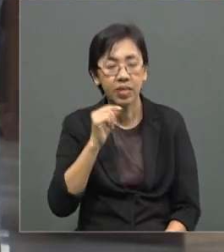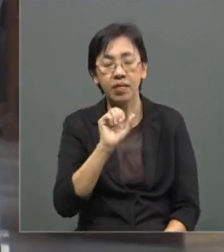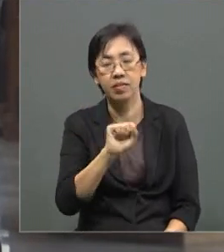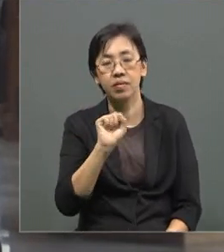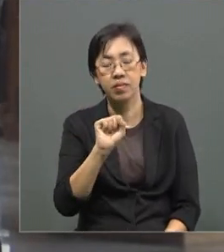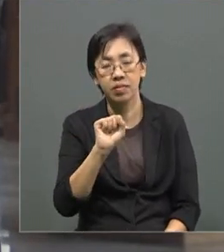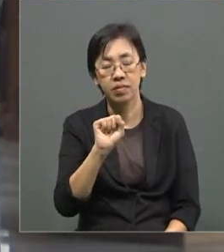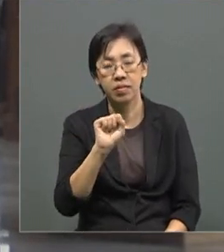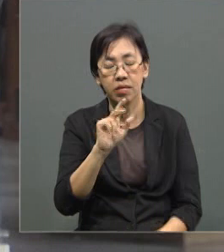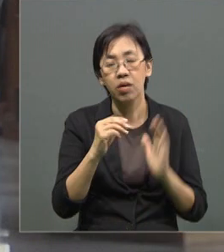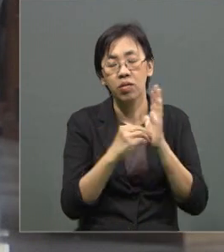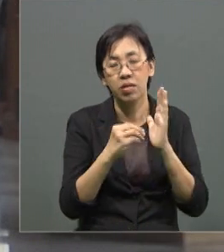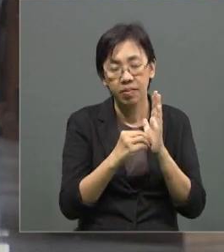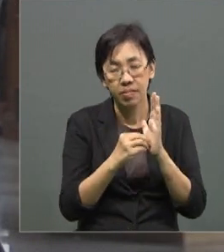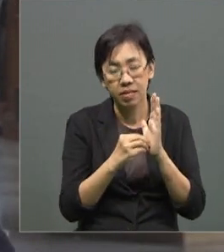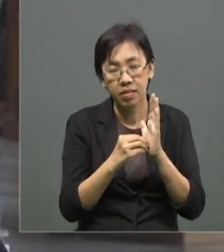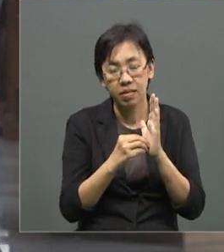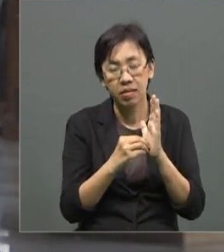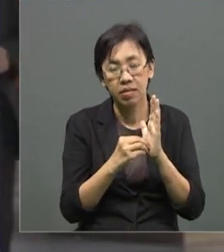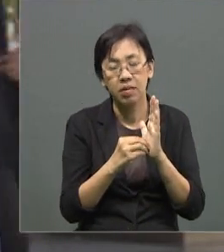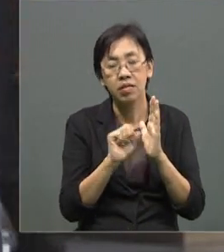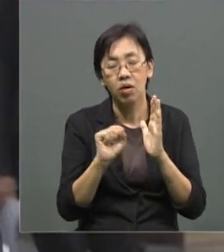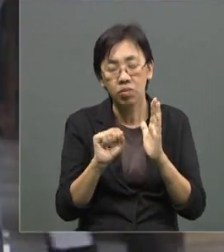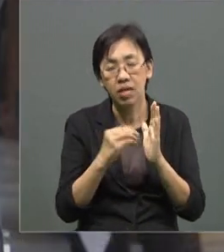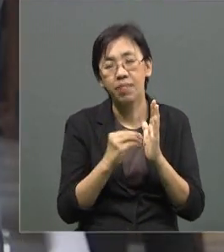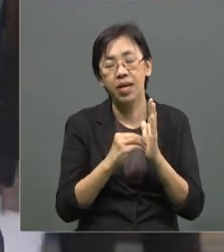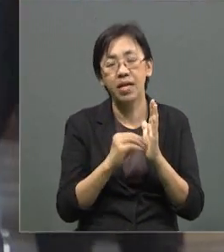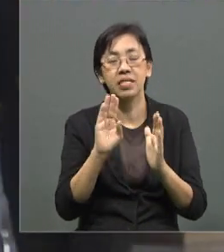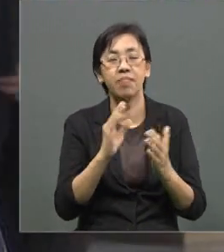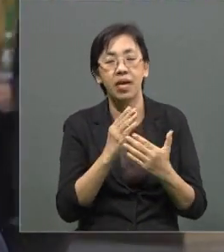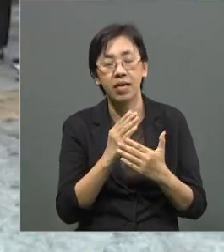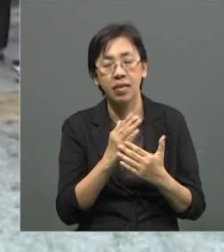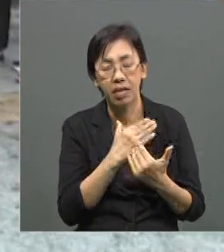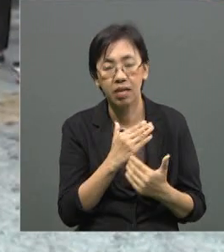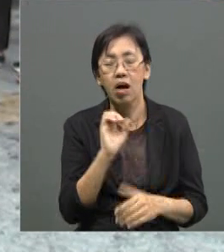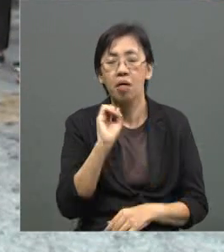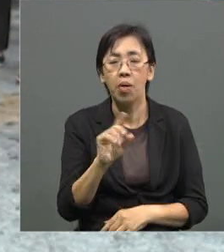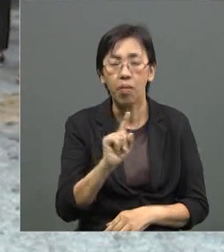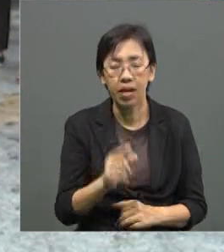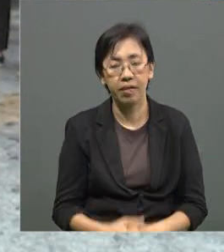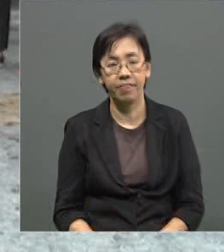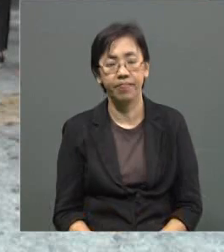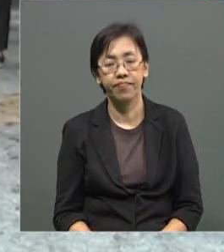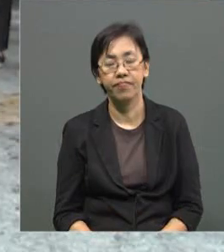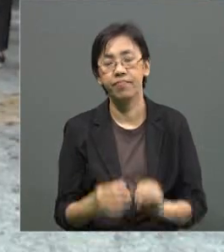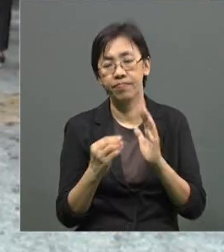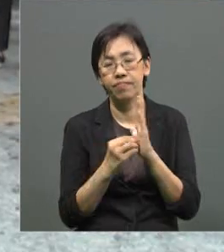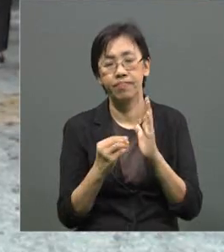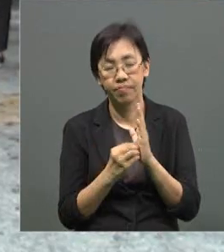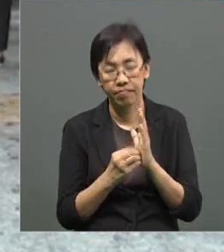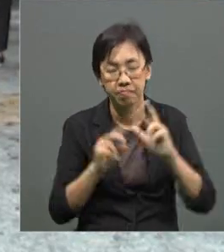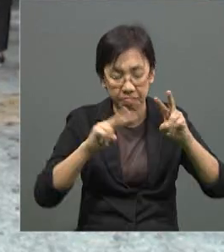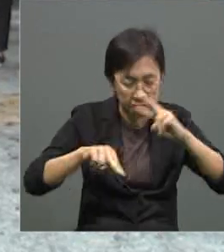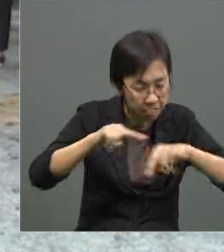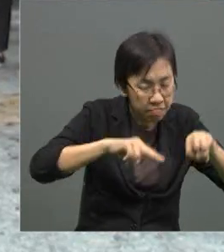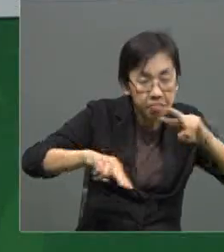กรุงเทพมหานครเขตบางรักเนี่ยนะฮะเป็นประธานกรรมาธิการก็เปิดเผยผลการศึกษาบอกว่าในพื้นที่กรุงเทพมหานครสำรวจ